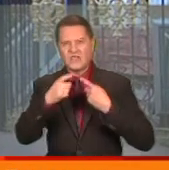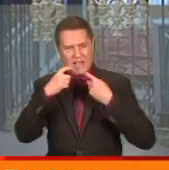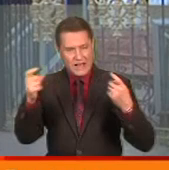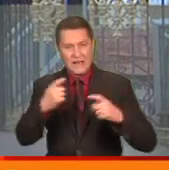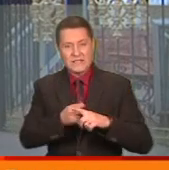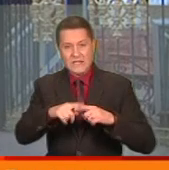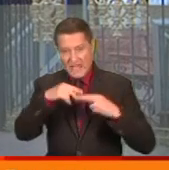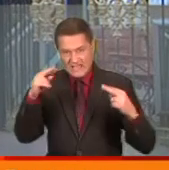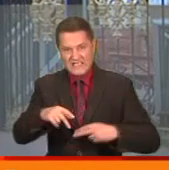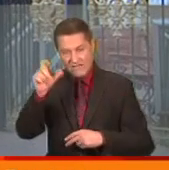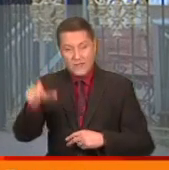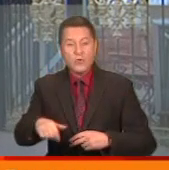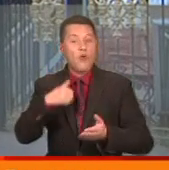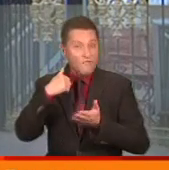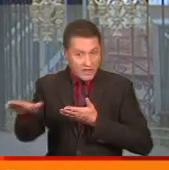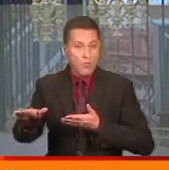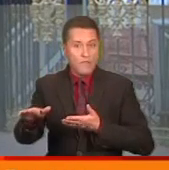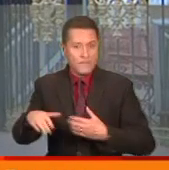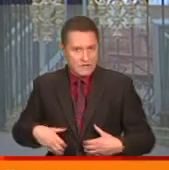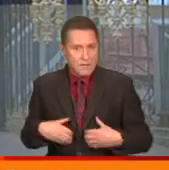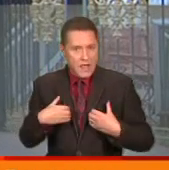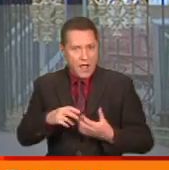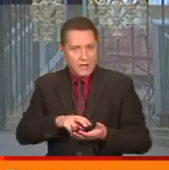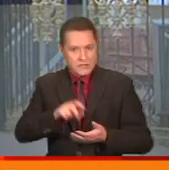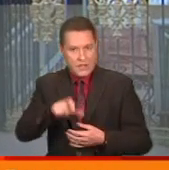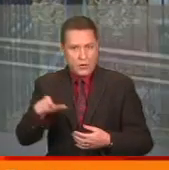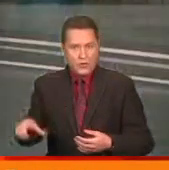свідок також відмовився надавати покази через погрози.